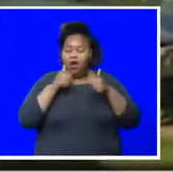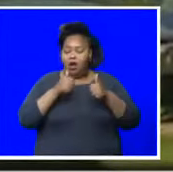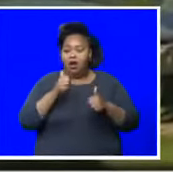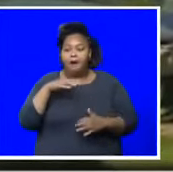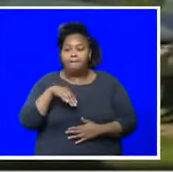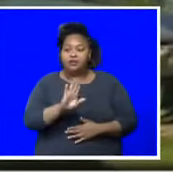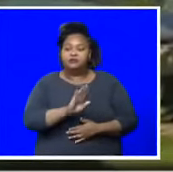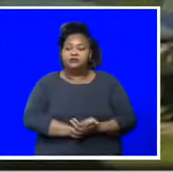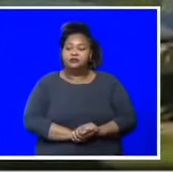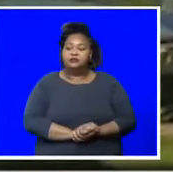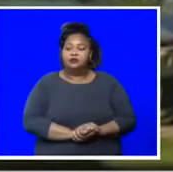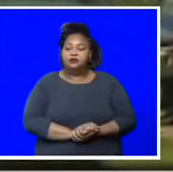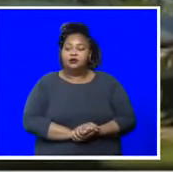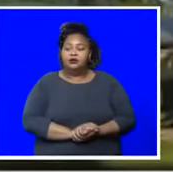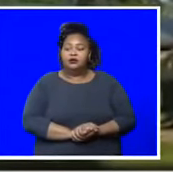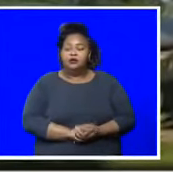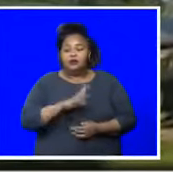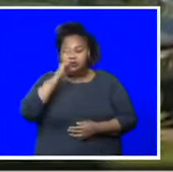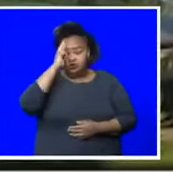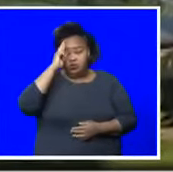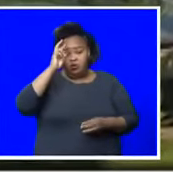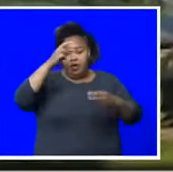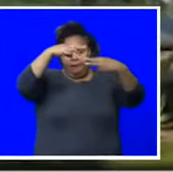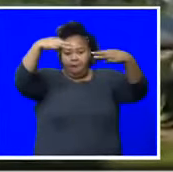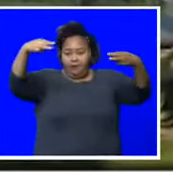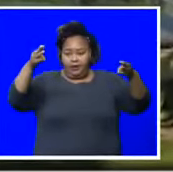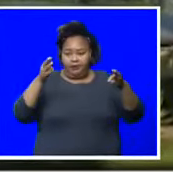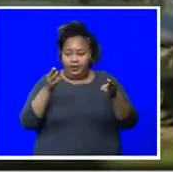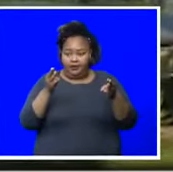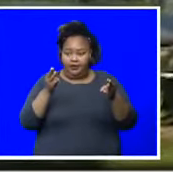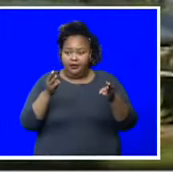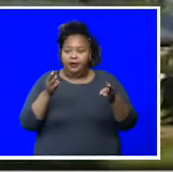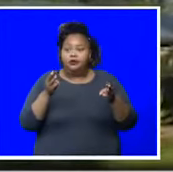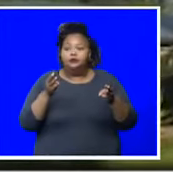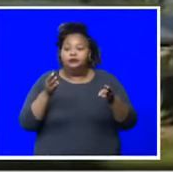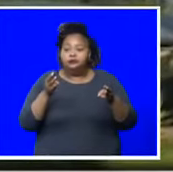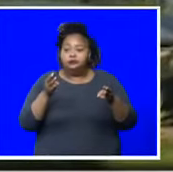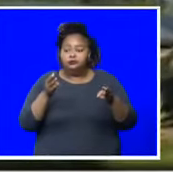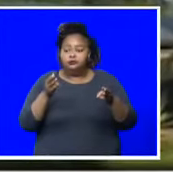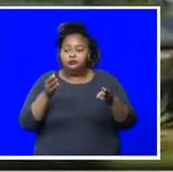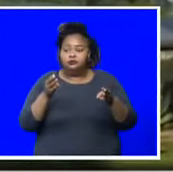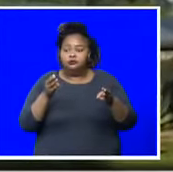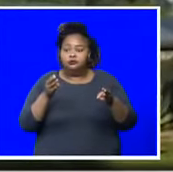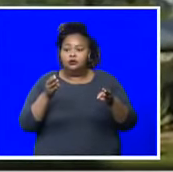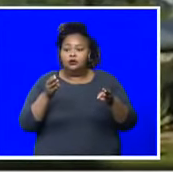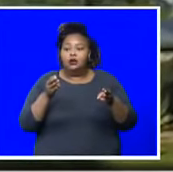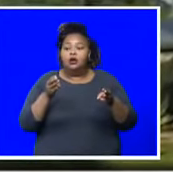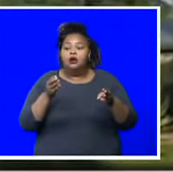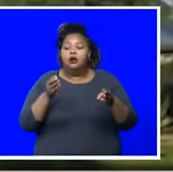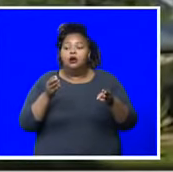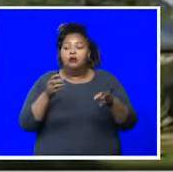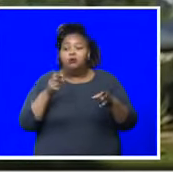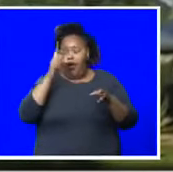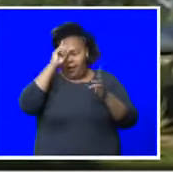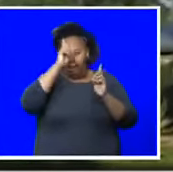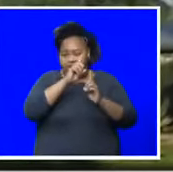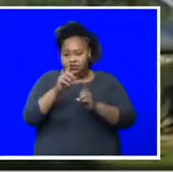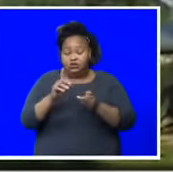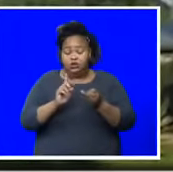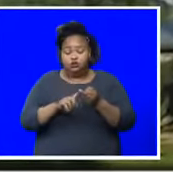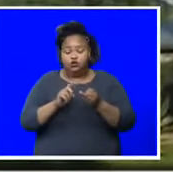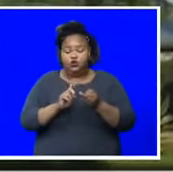ku Public Accounts Committee botishela nemasque committees bayavela Tindzaba ukuthi abangaphasi